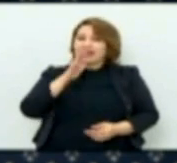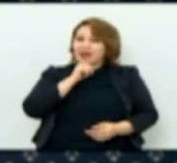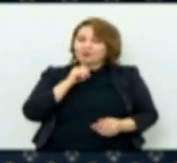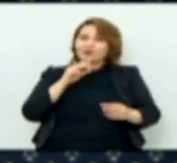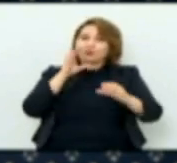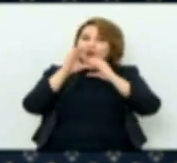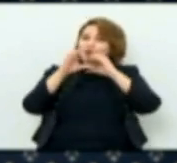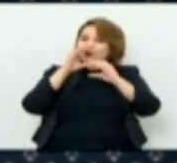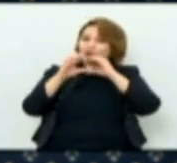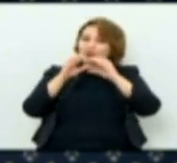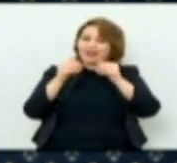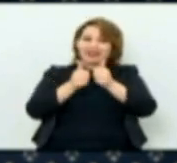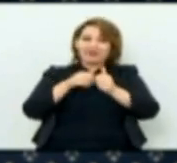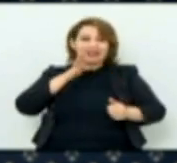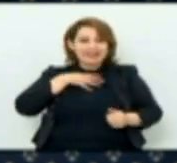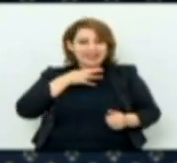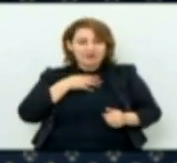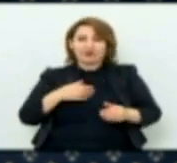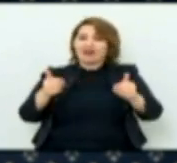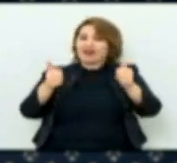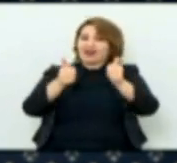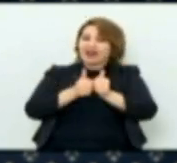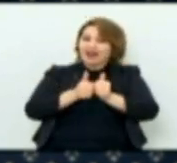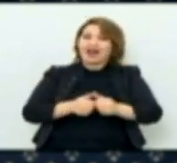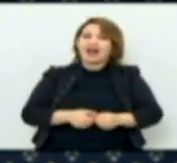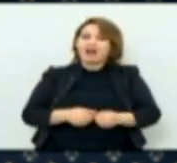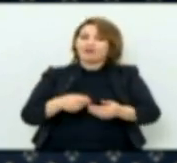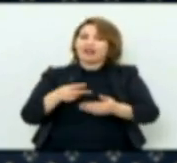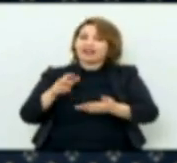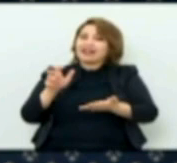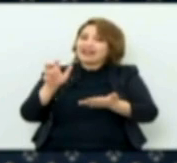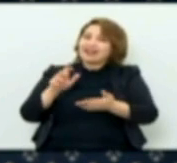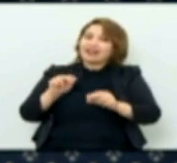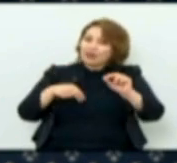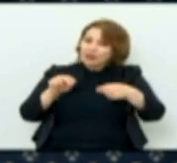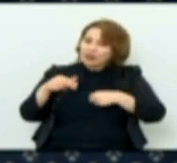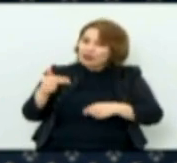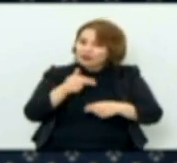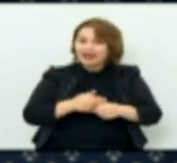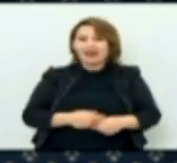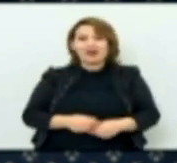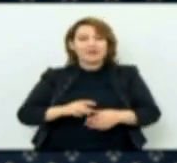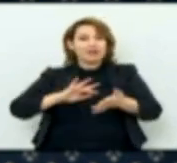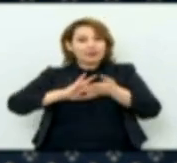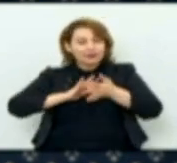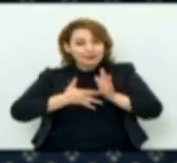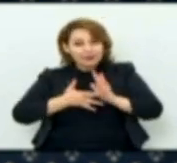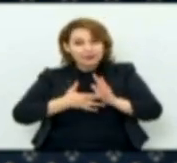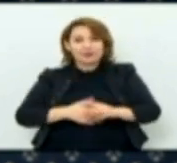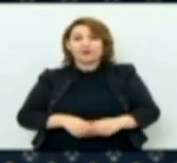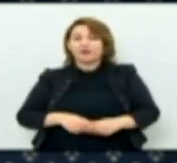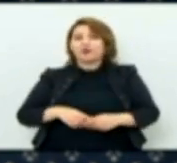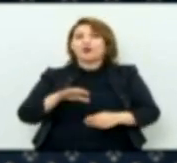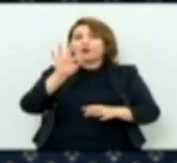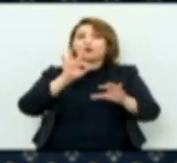أتحاور مع المحامين وأتحاور مع الموثقين وأتحاور مع المحضرين القضائيين وأحاول أن أجد